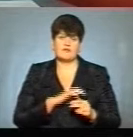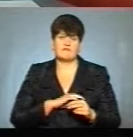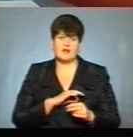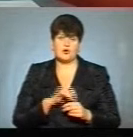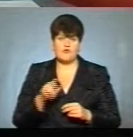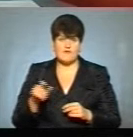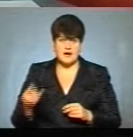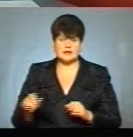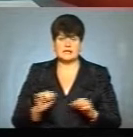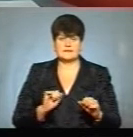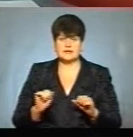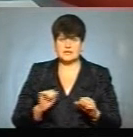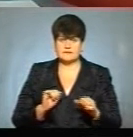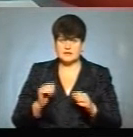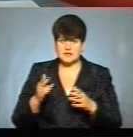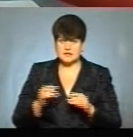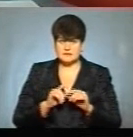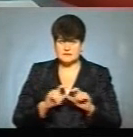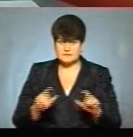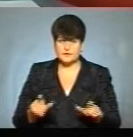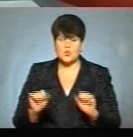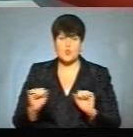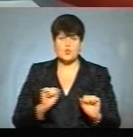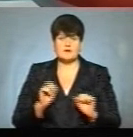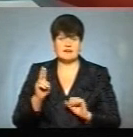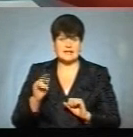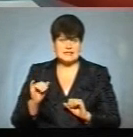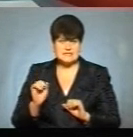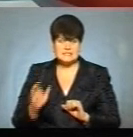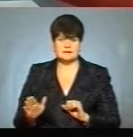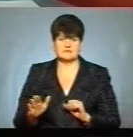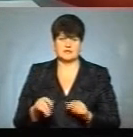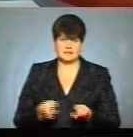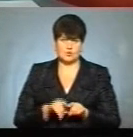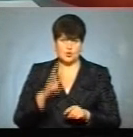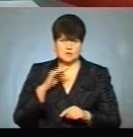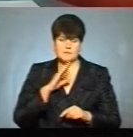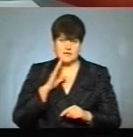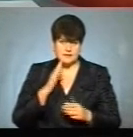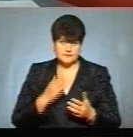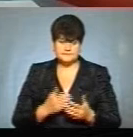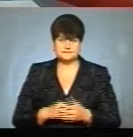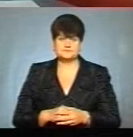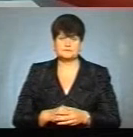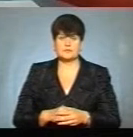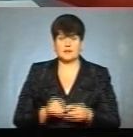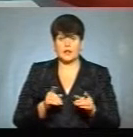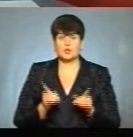як керівників дошкільних закладів, управлінців і також батьків.